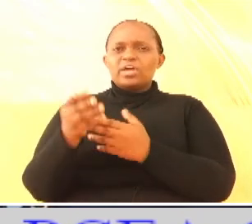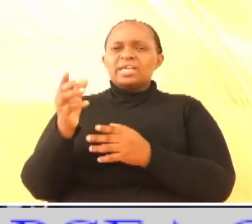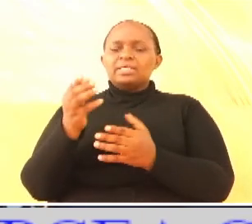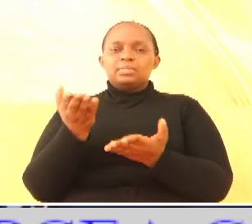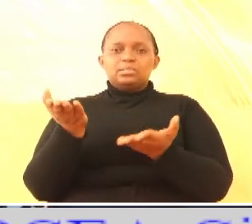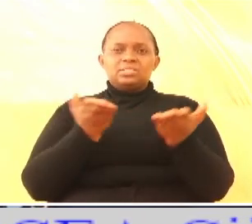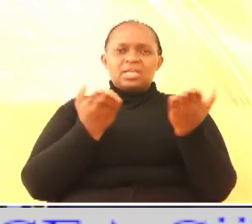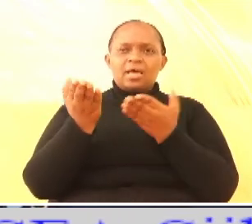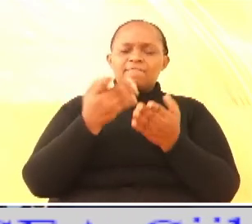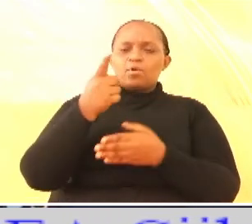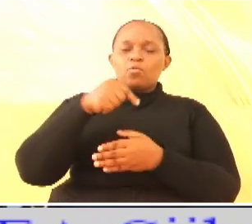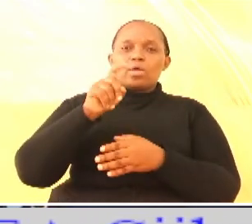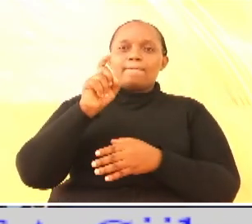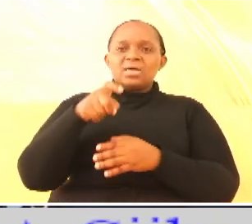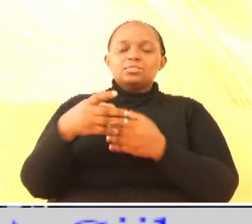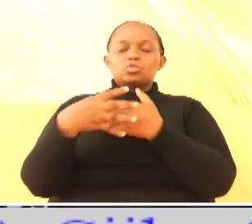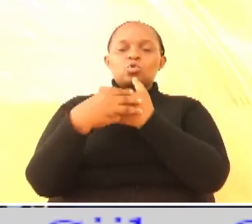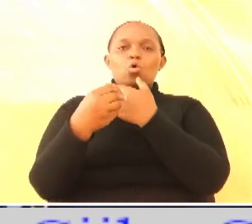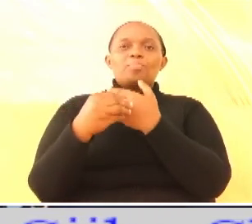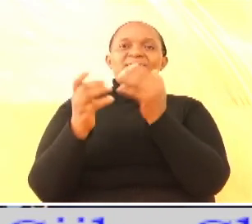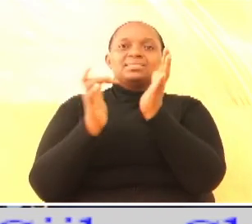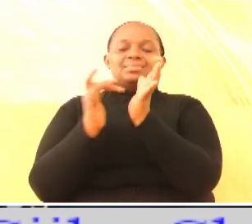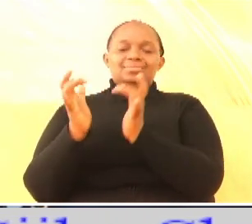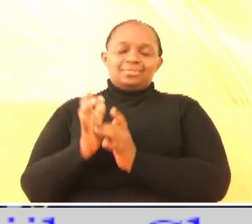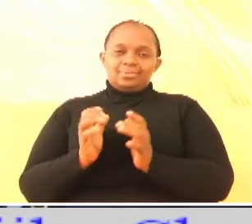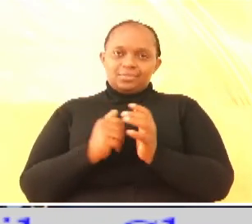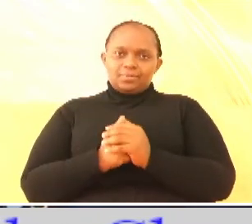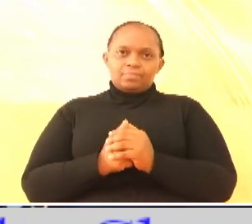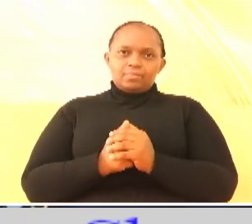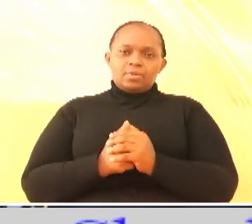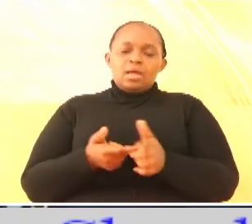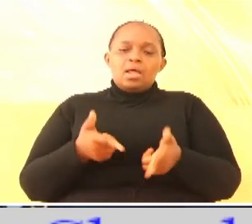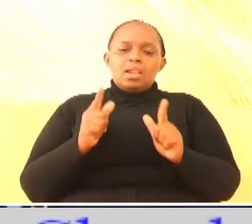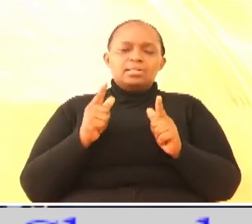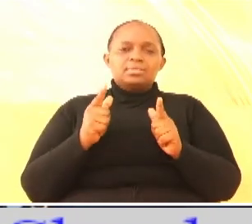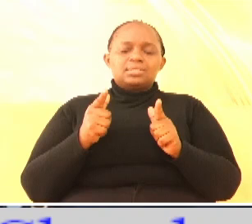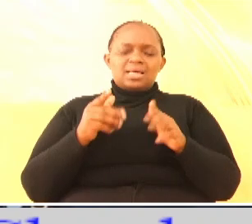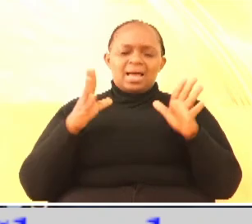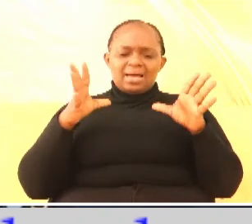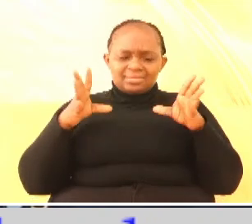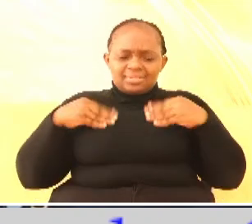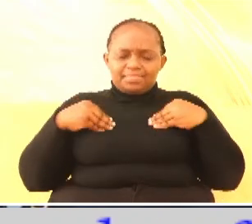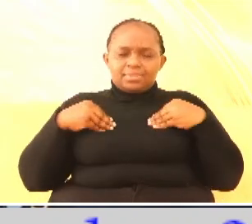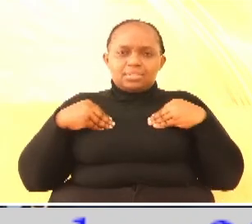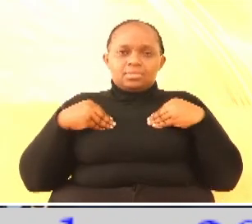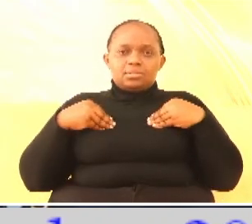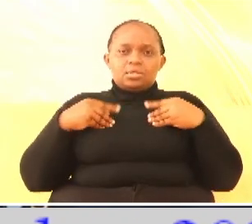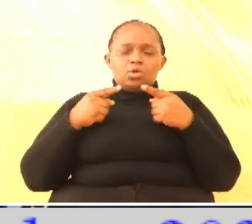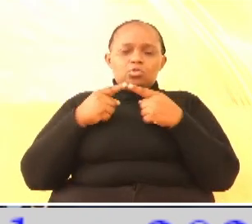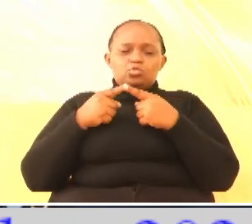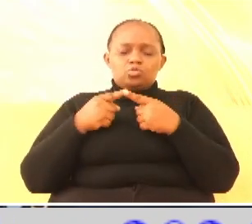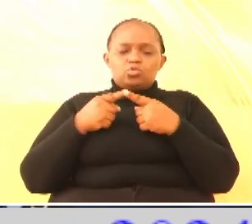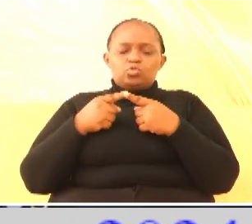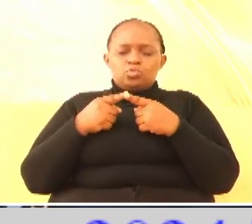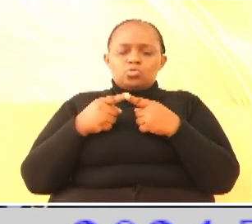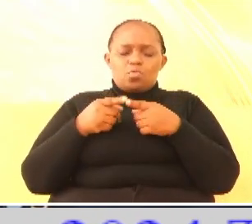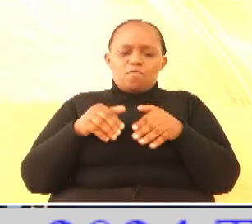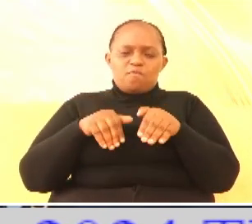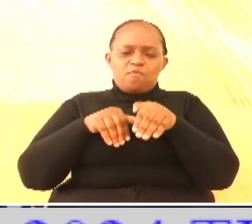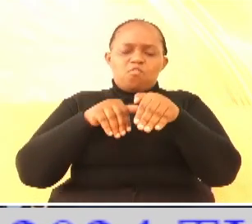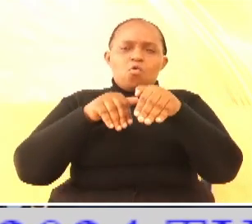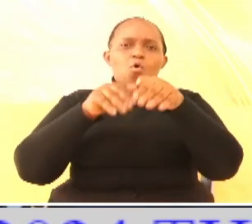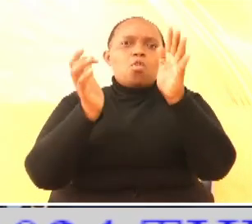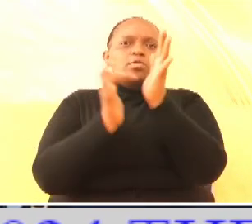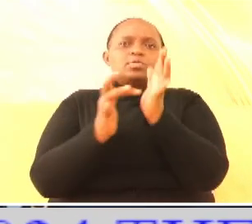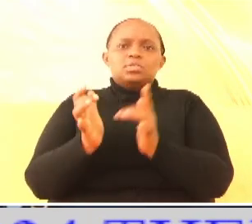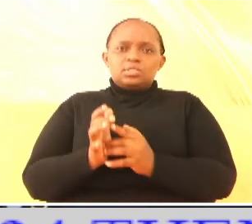Yesu Kristo. Imitate Jesus Christ. Tukubali kumfuata Yesu. Fuata nyayo za nani? Za